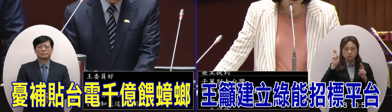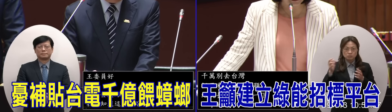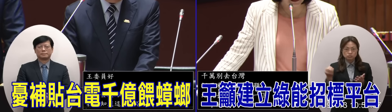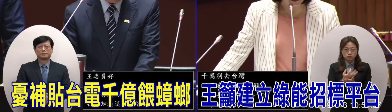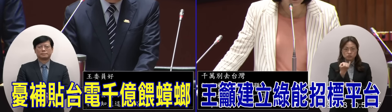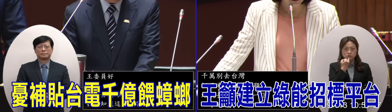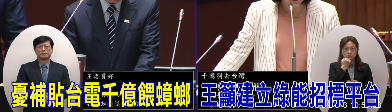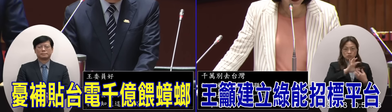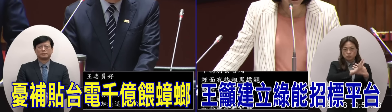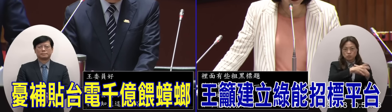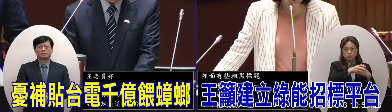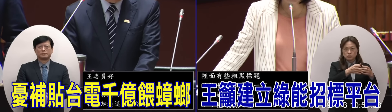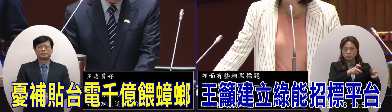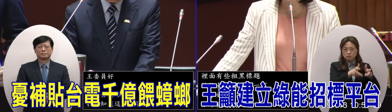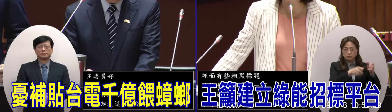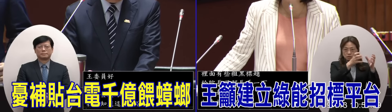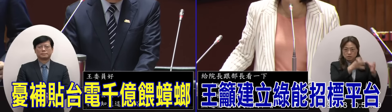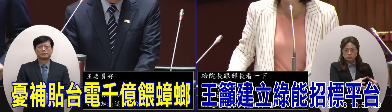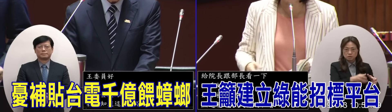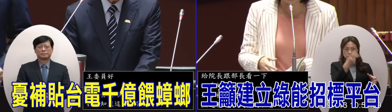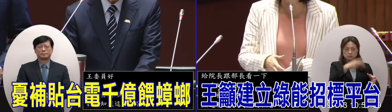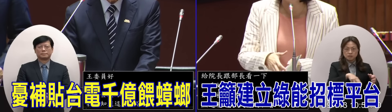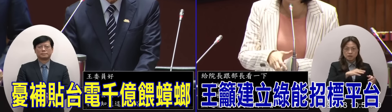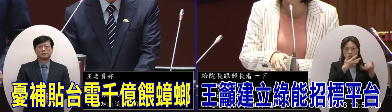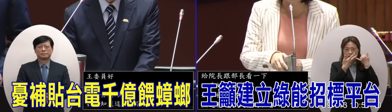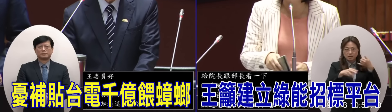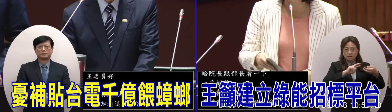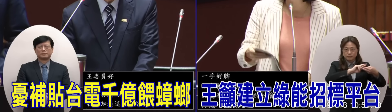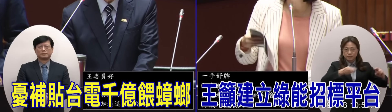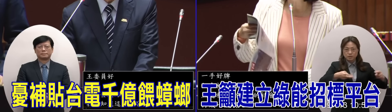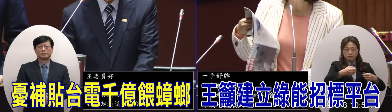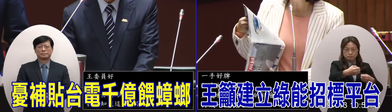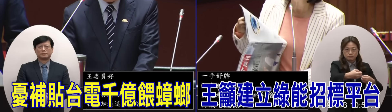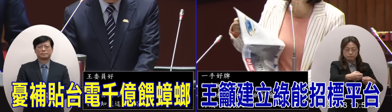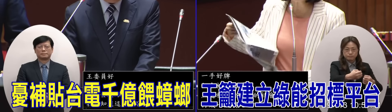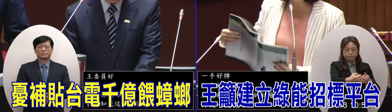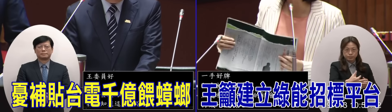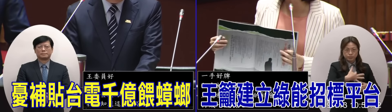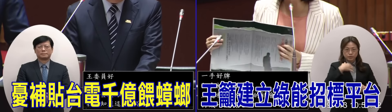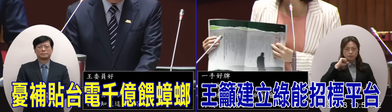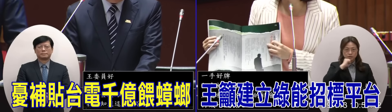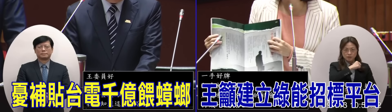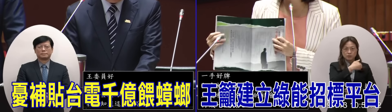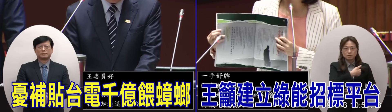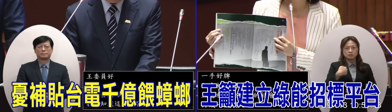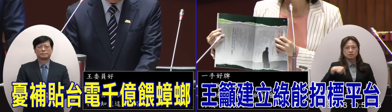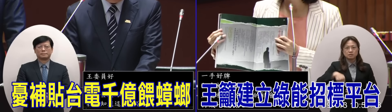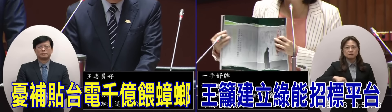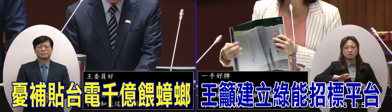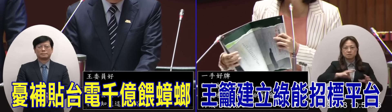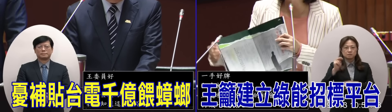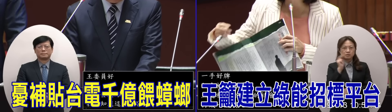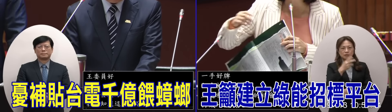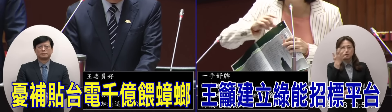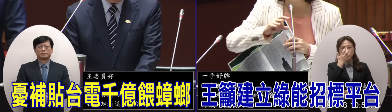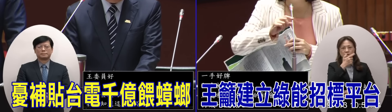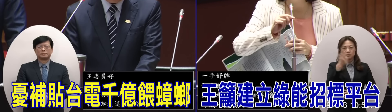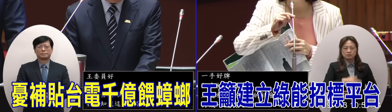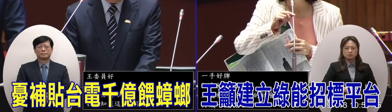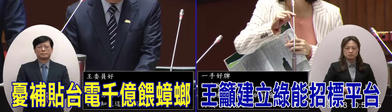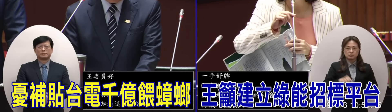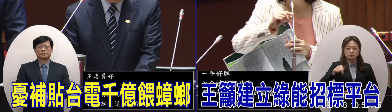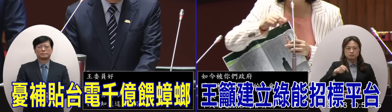缆送回台湾。这件事已经在全世界成为笑柄。这里面的报道啊，极为惊